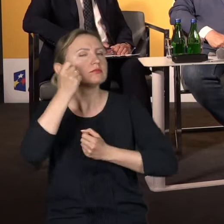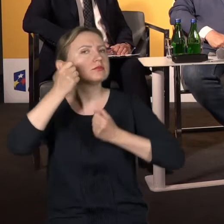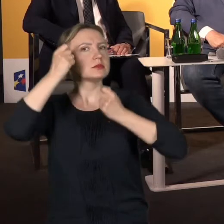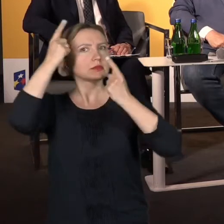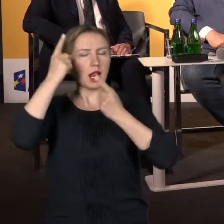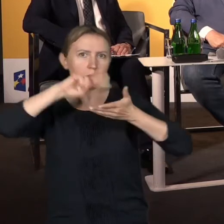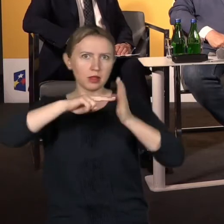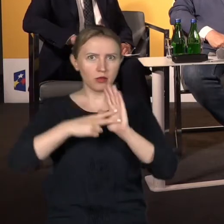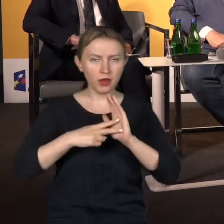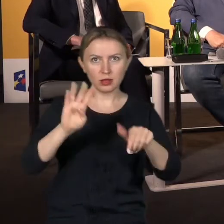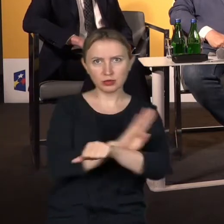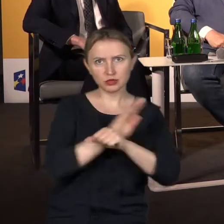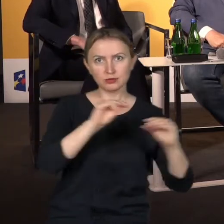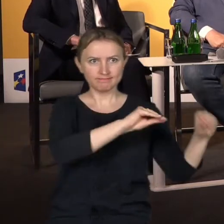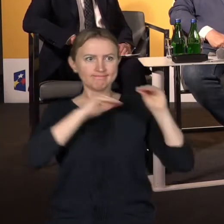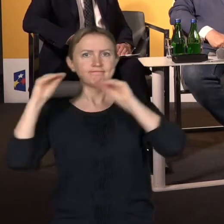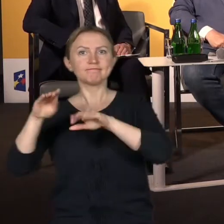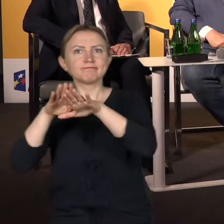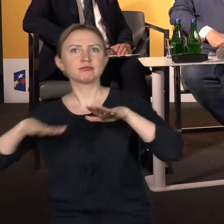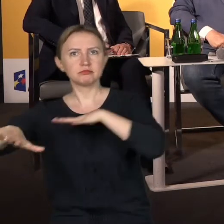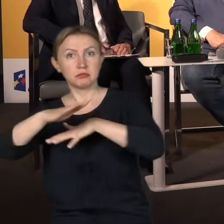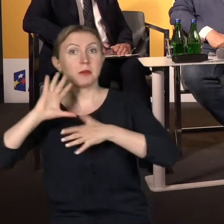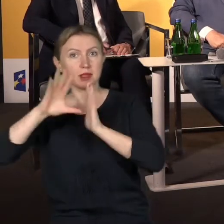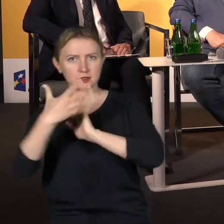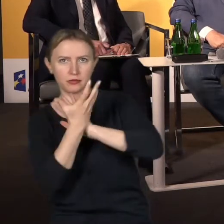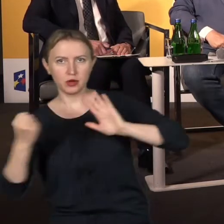poziomie biznesu, na poziom miasta?